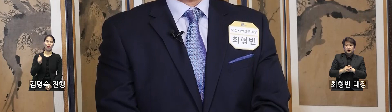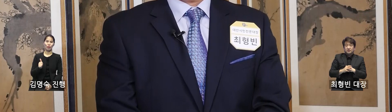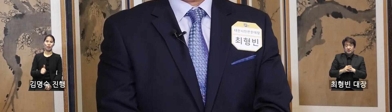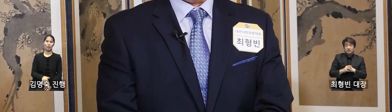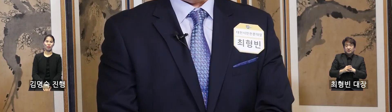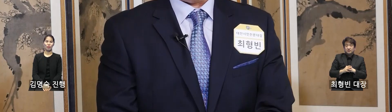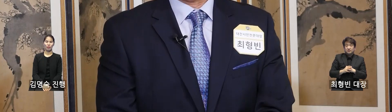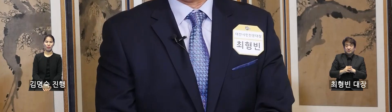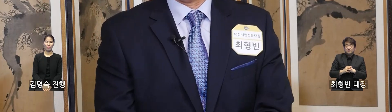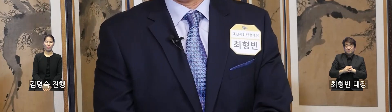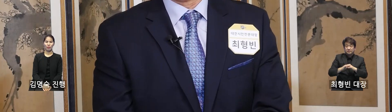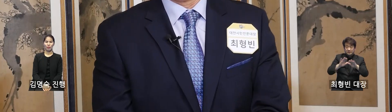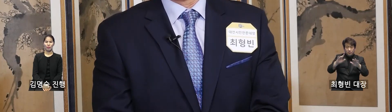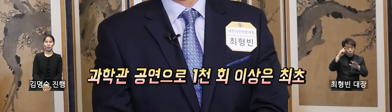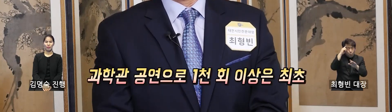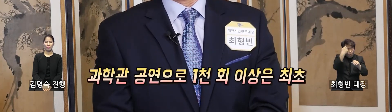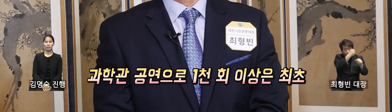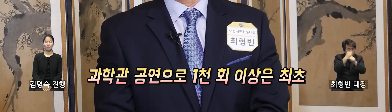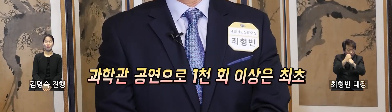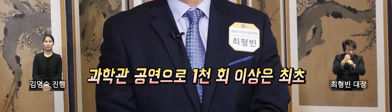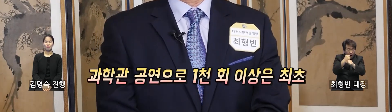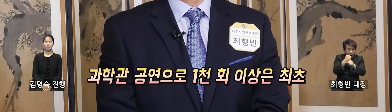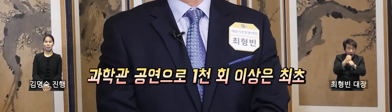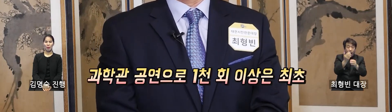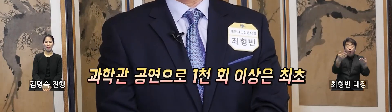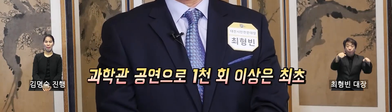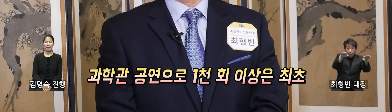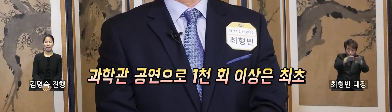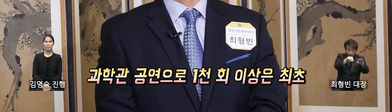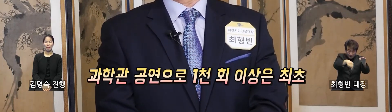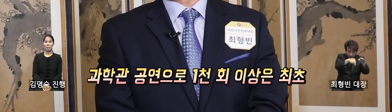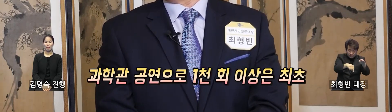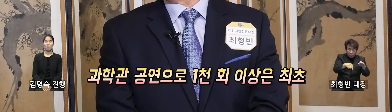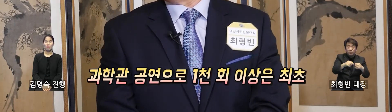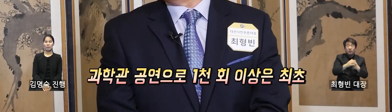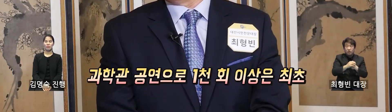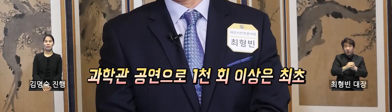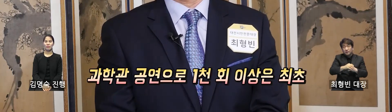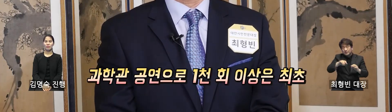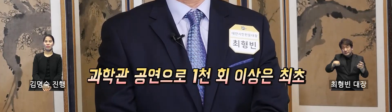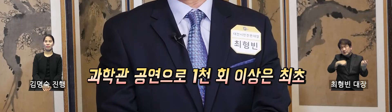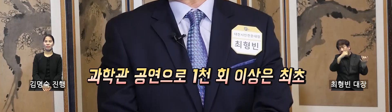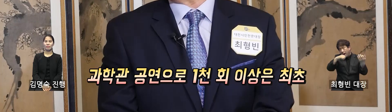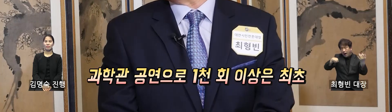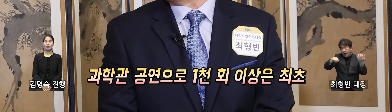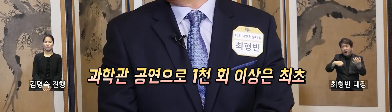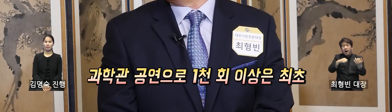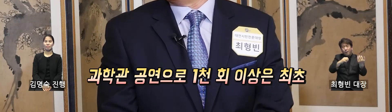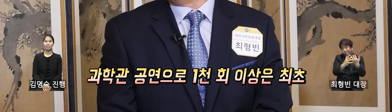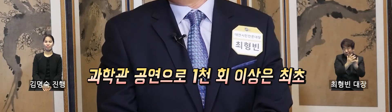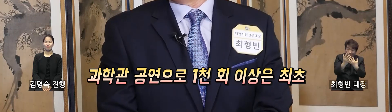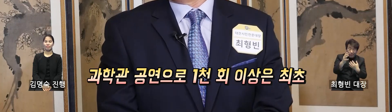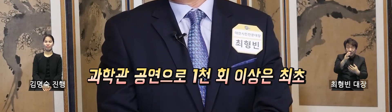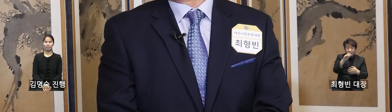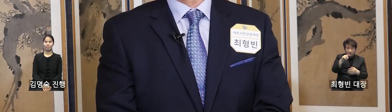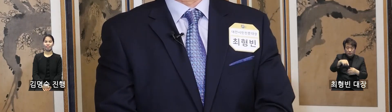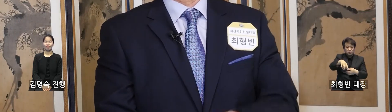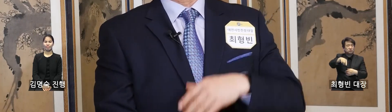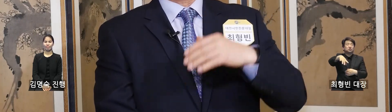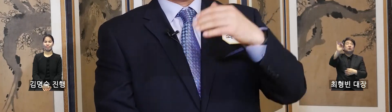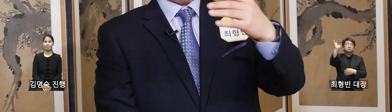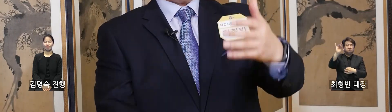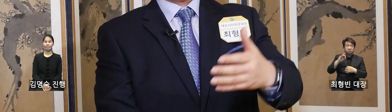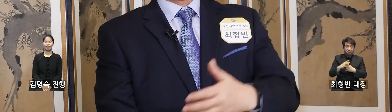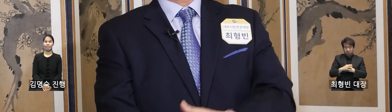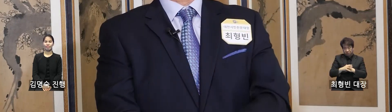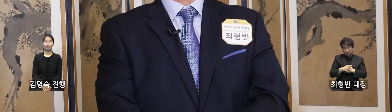지금 과학관에서 이렇게 음악회를 한글의 세계에서도 1000회 이상 한데 제가 알기론 없습니까 그래서